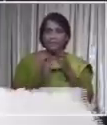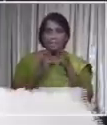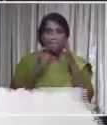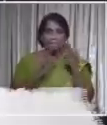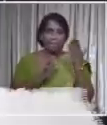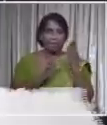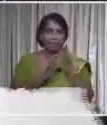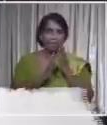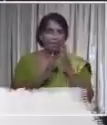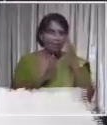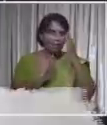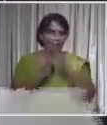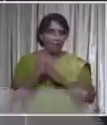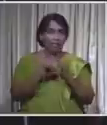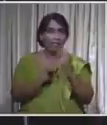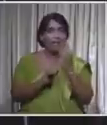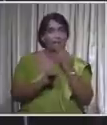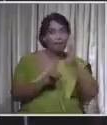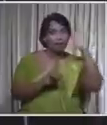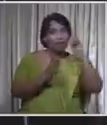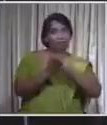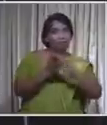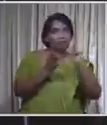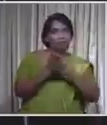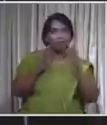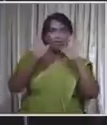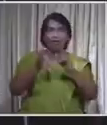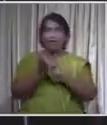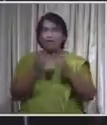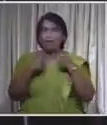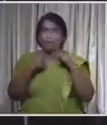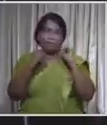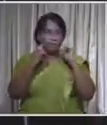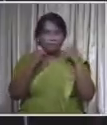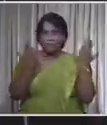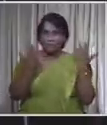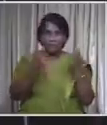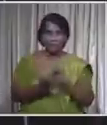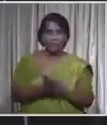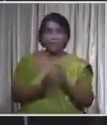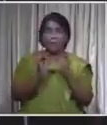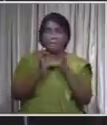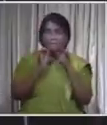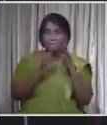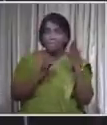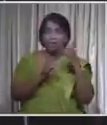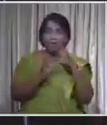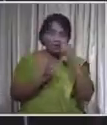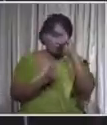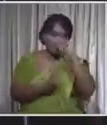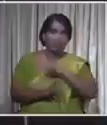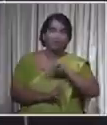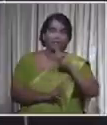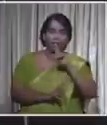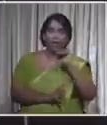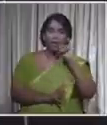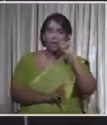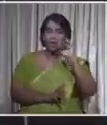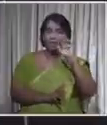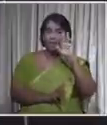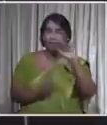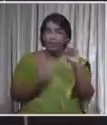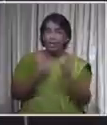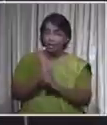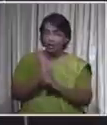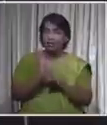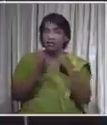මොන ඇමරිකාවෙන් ඉඳන් ලිව්වද කොයි ලිව්වද මම දන්නේ නැහැ. නමුත් බැසිල් මහත්තයර මම කියන්න ඕනේ 69 ලක්ෂයක් ඡන්දෙ